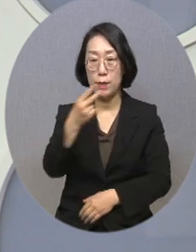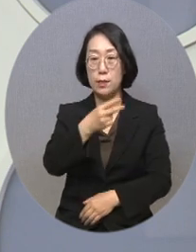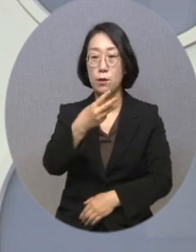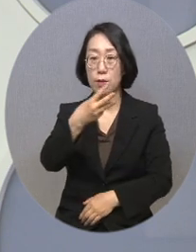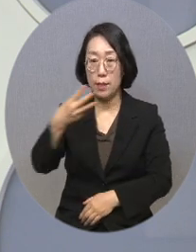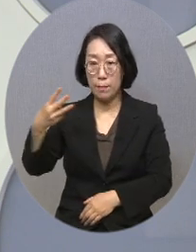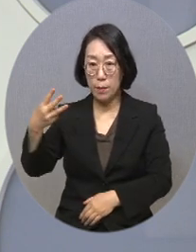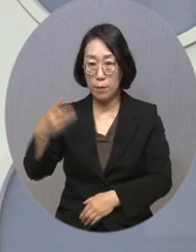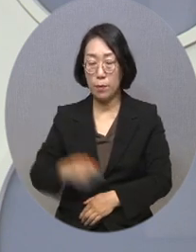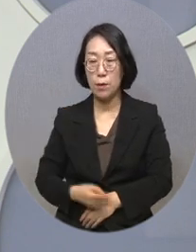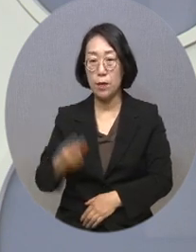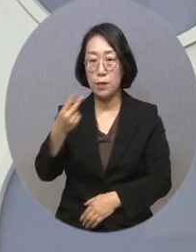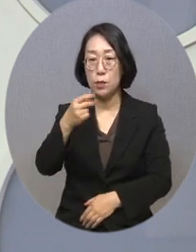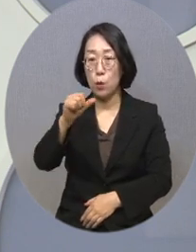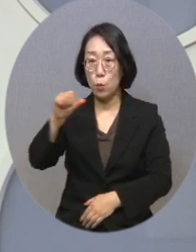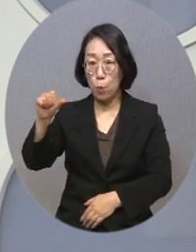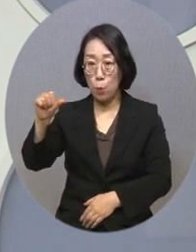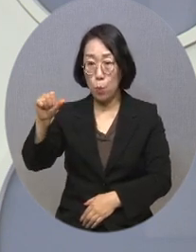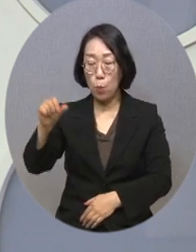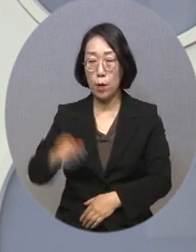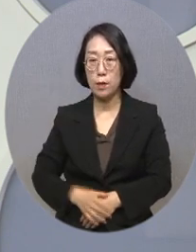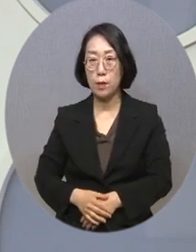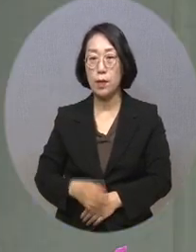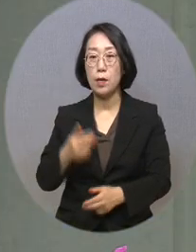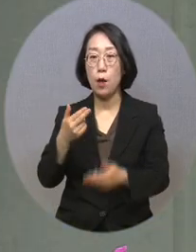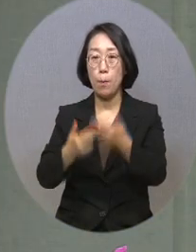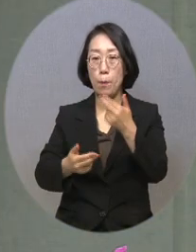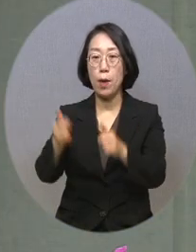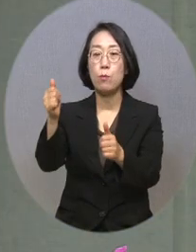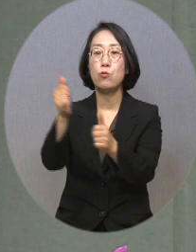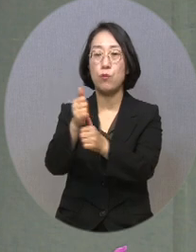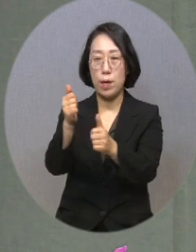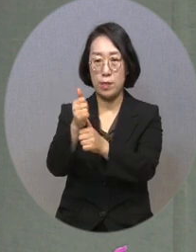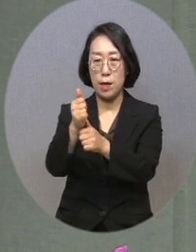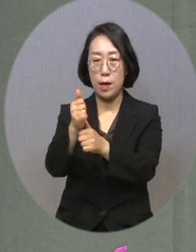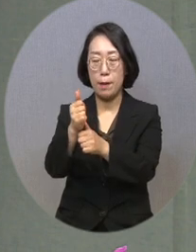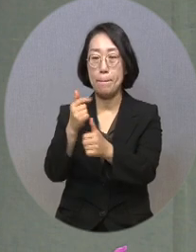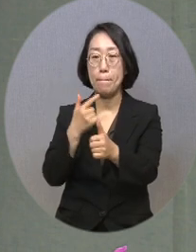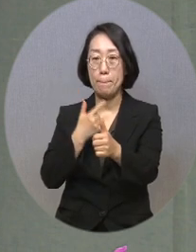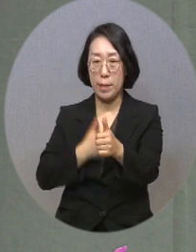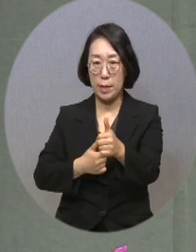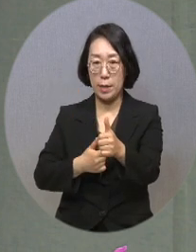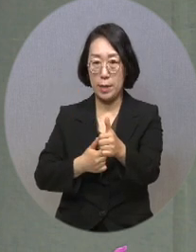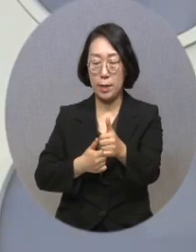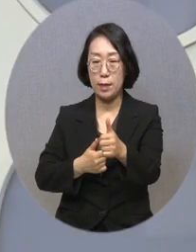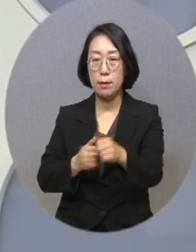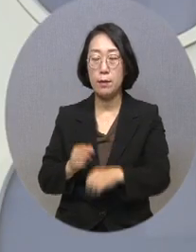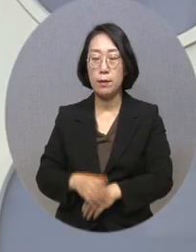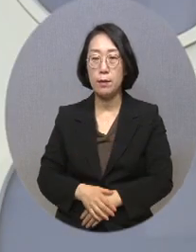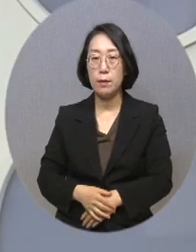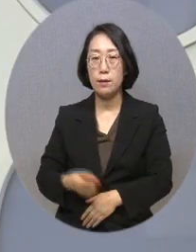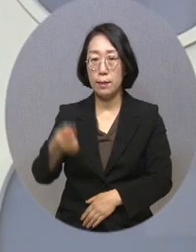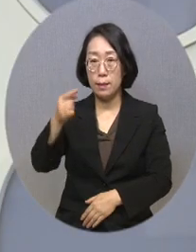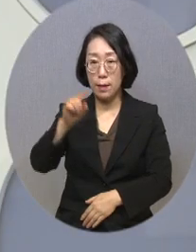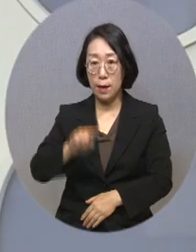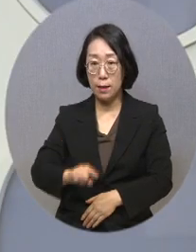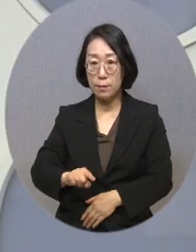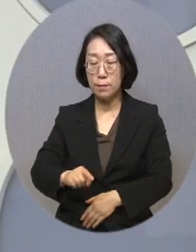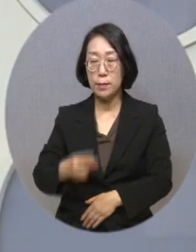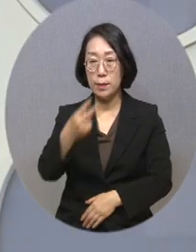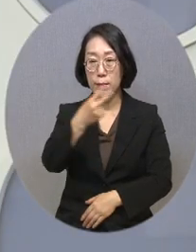2003년부터 2005년까지 한국세무사 부회장 런닝메이트로 이렇게 해서 하고 그리고